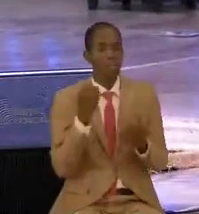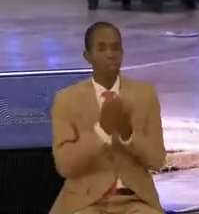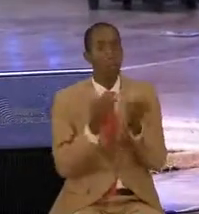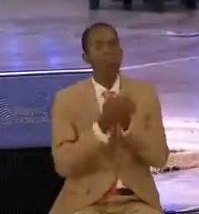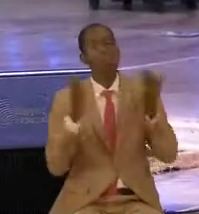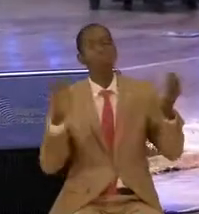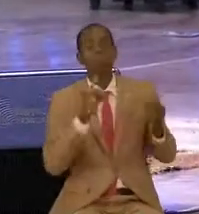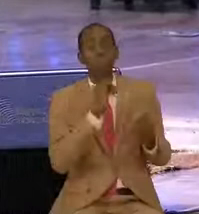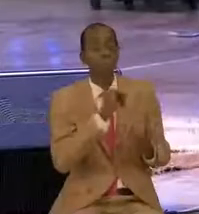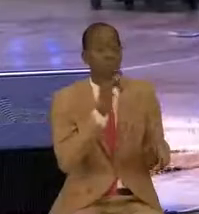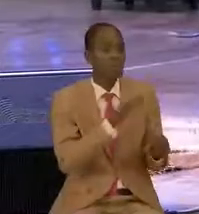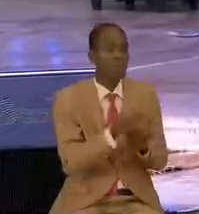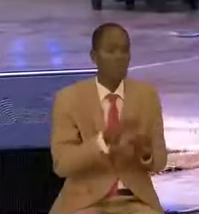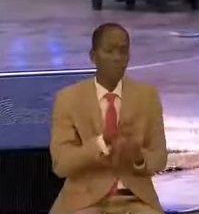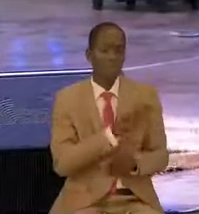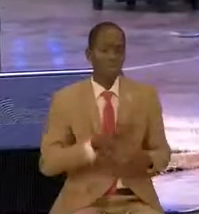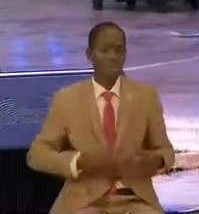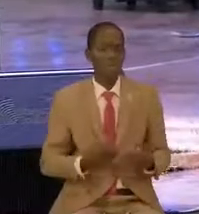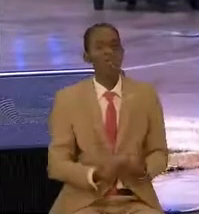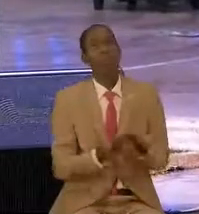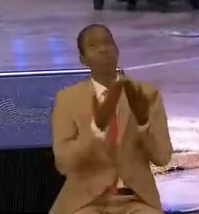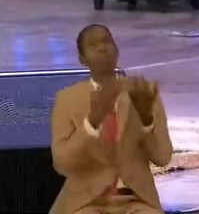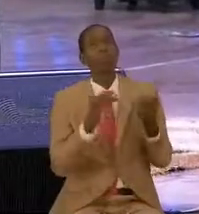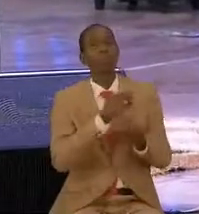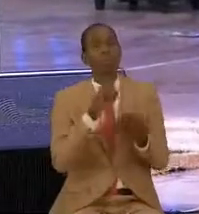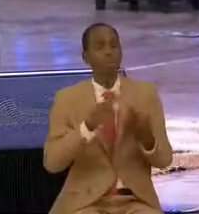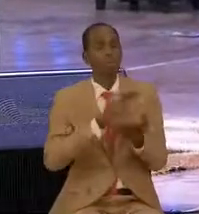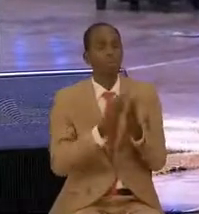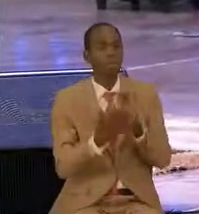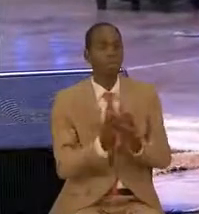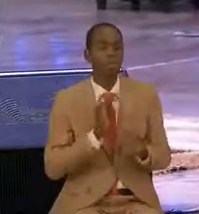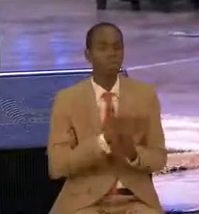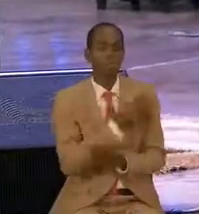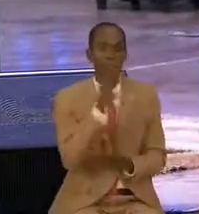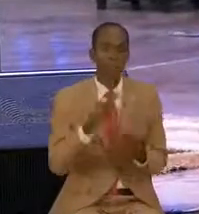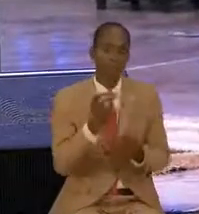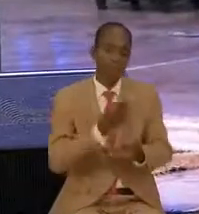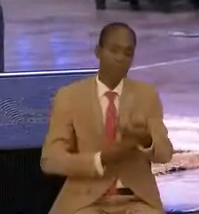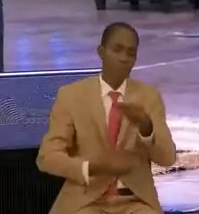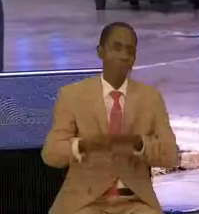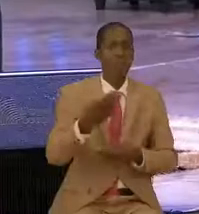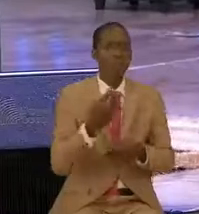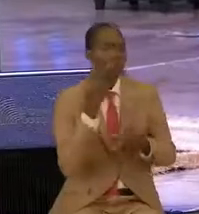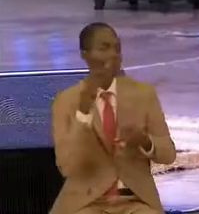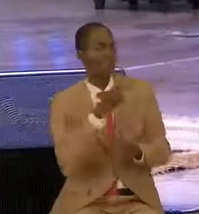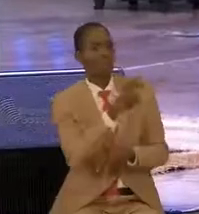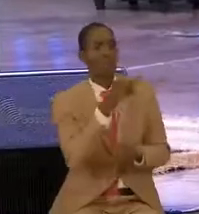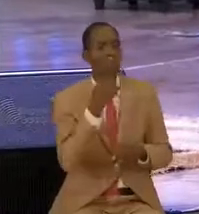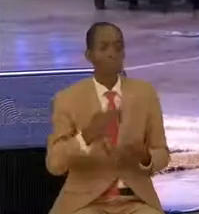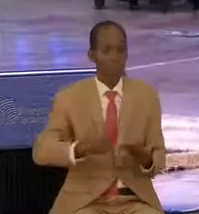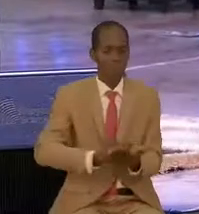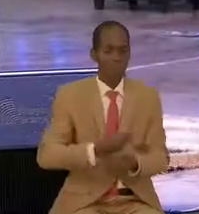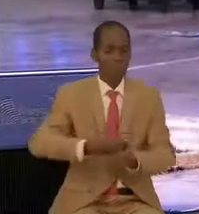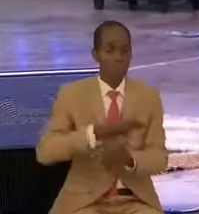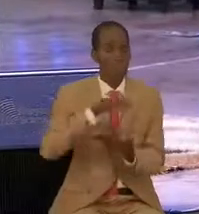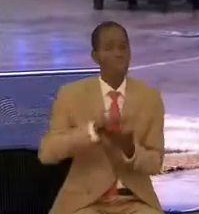le salut n'est pas assez, ce que Christ a fait ne suffit pas, il est devenu le